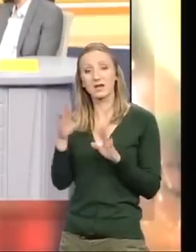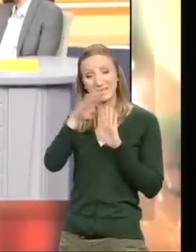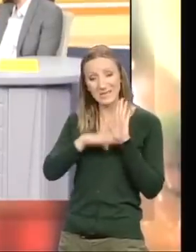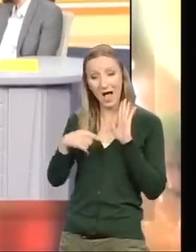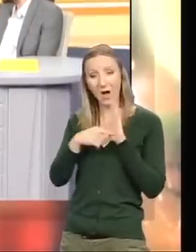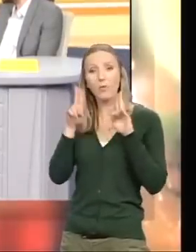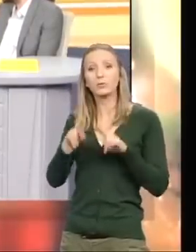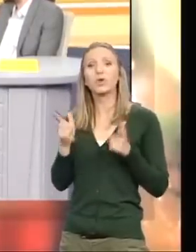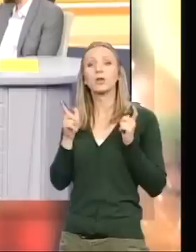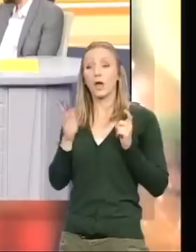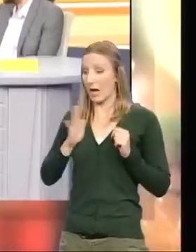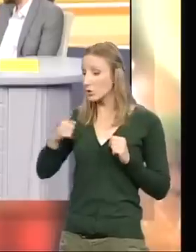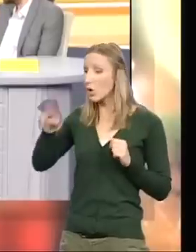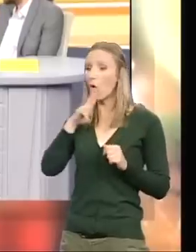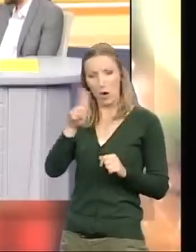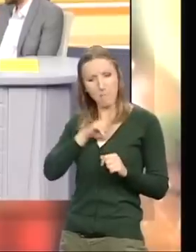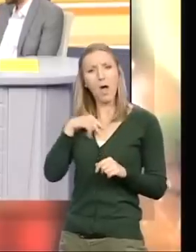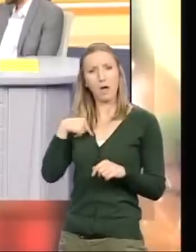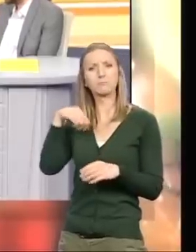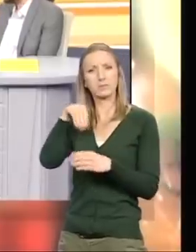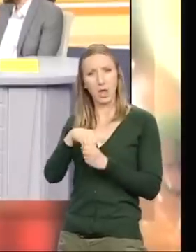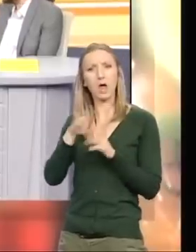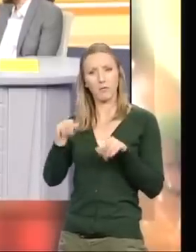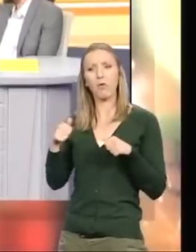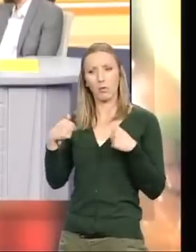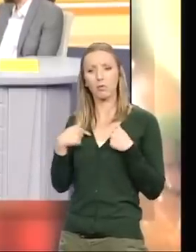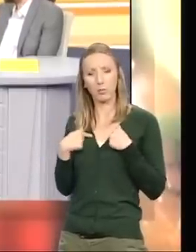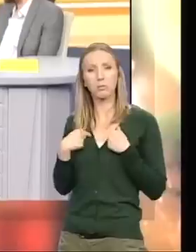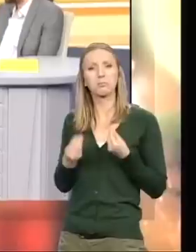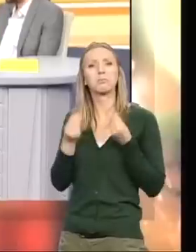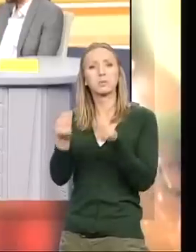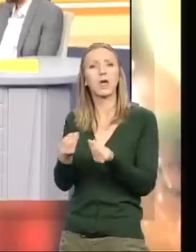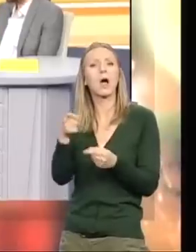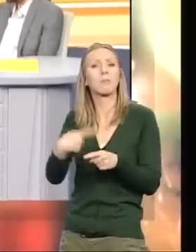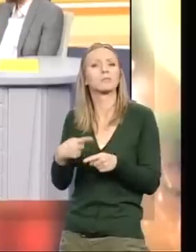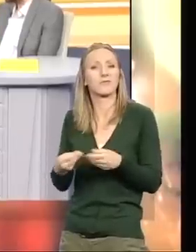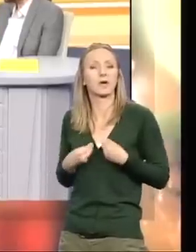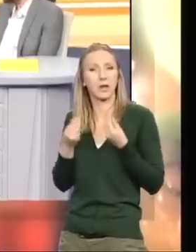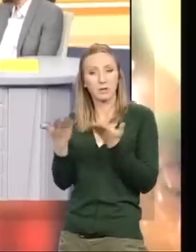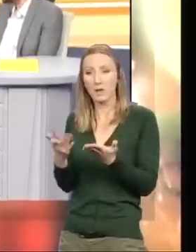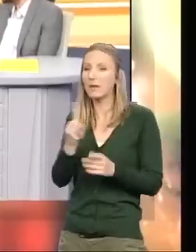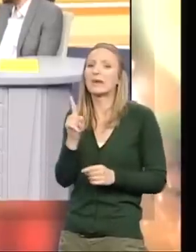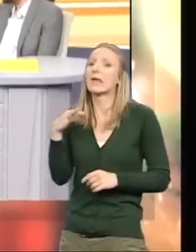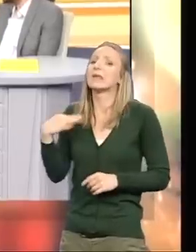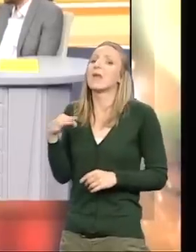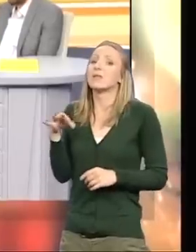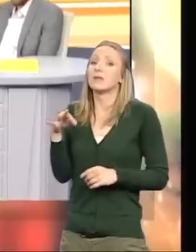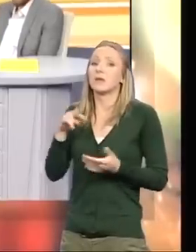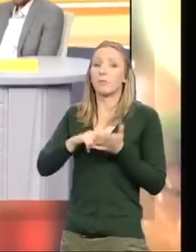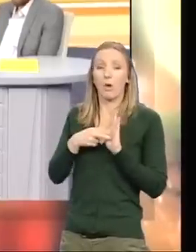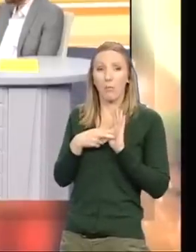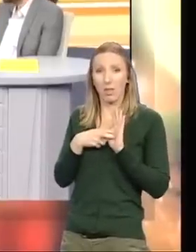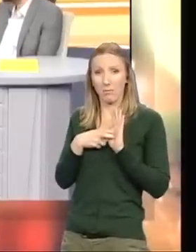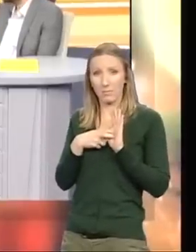da građani koji posebuju stanova koji bi eventualno mogli da ostave ovakve svrhe nije jedini problem